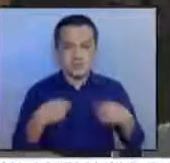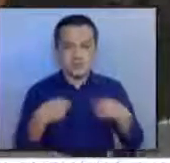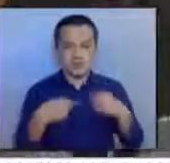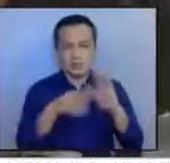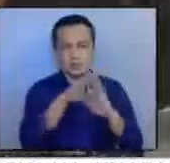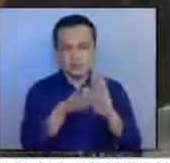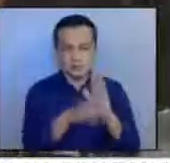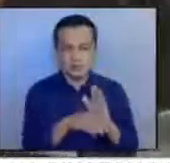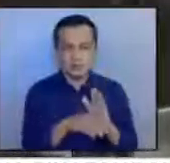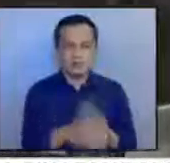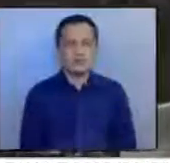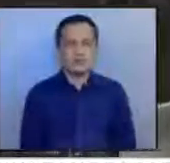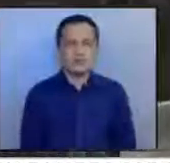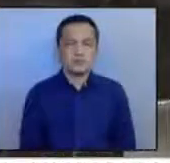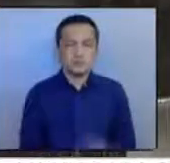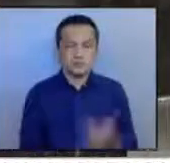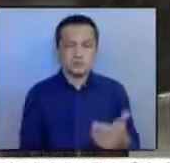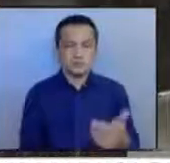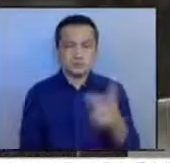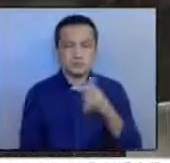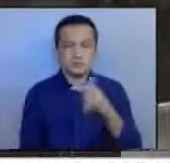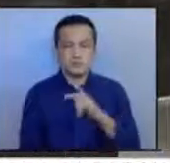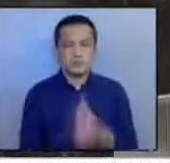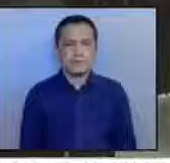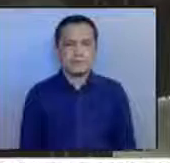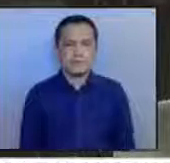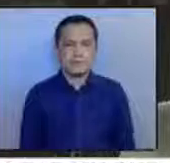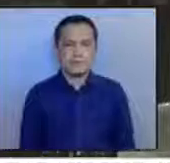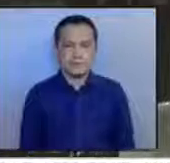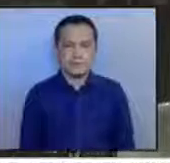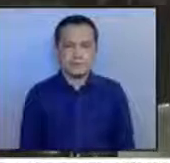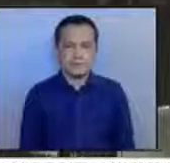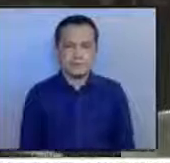Eunice Samonte, para sa Morning Show ng Bayan, Rise and Shine Pilipinas.